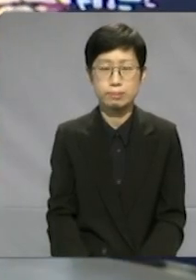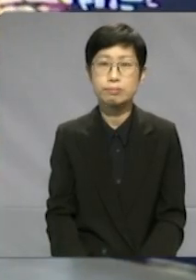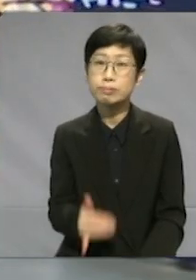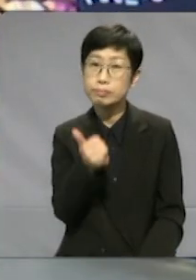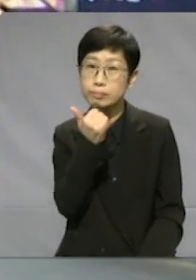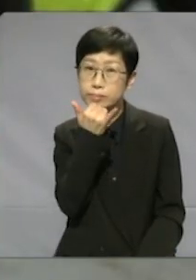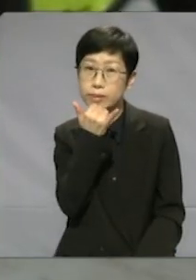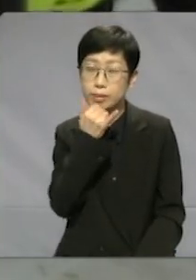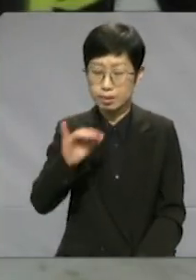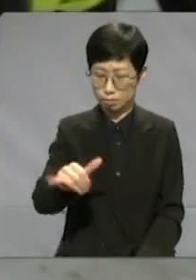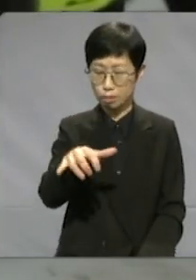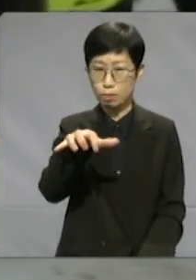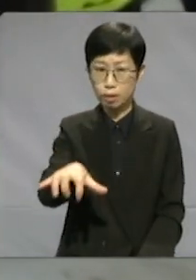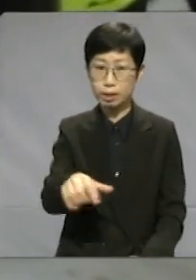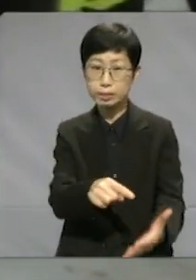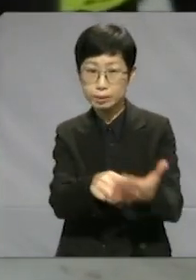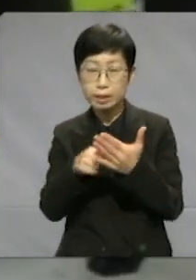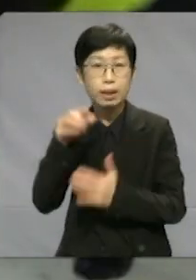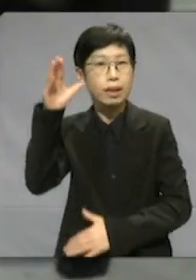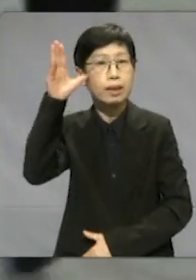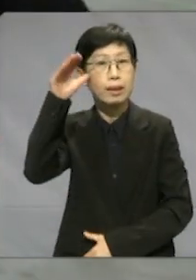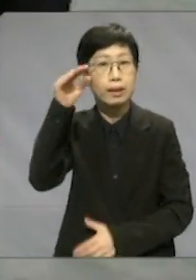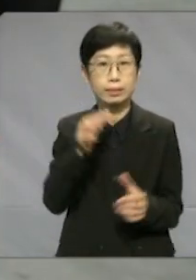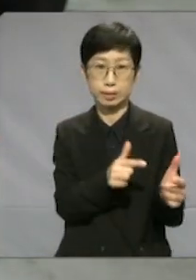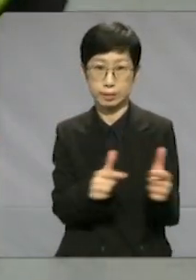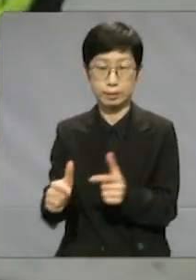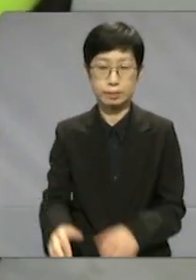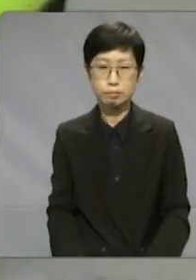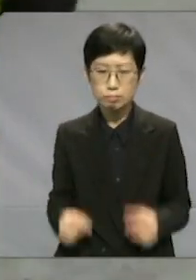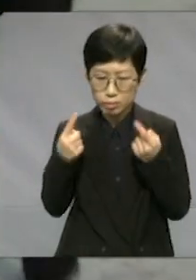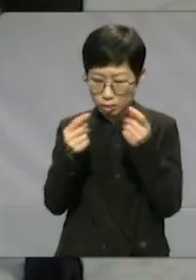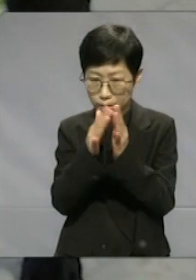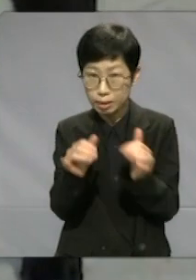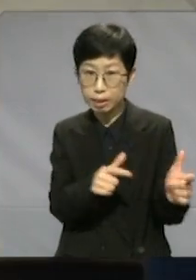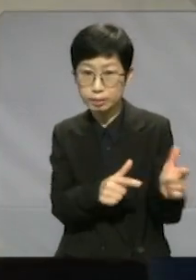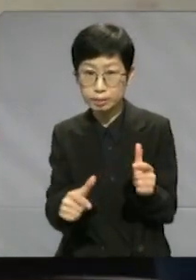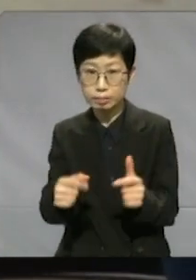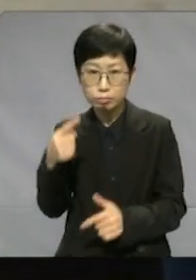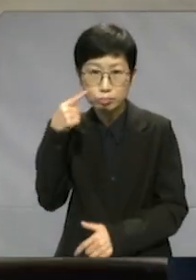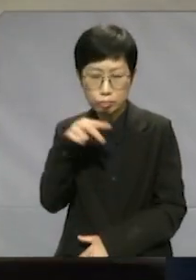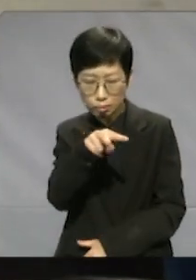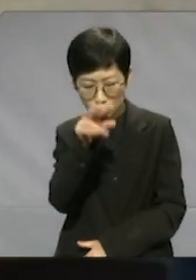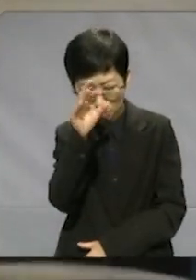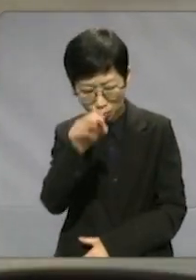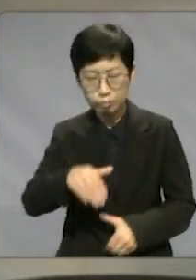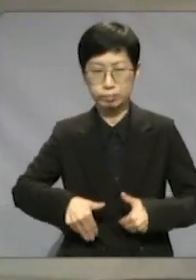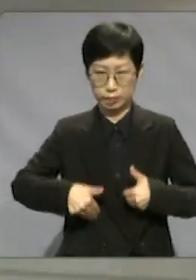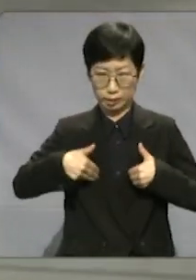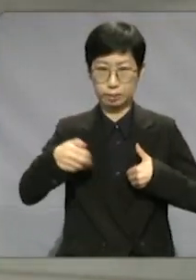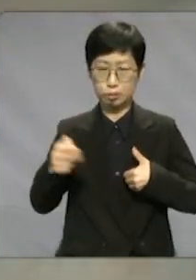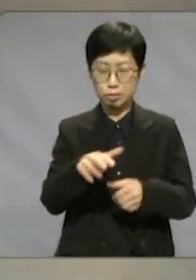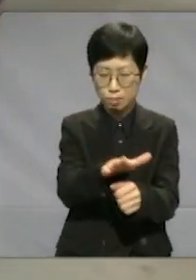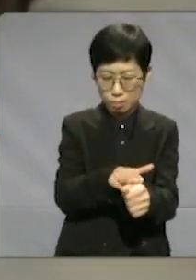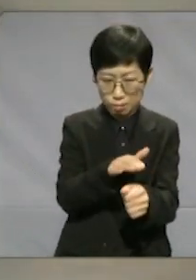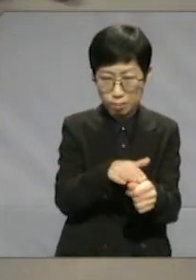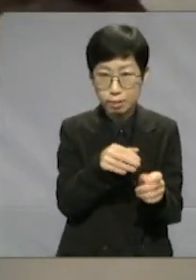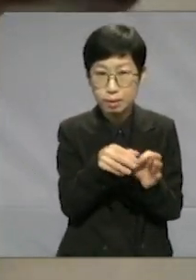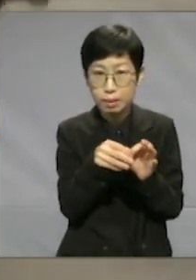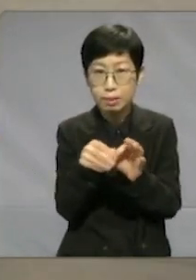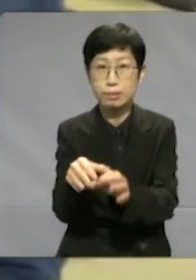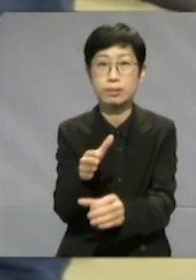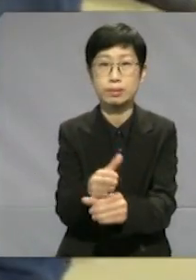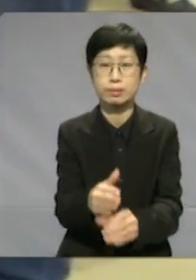독일 베를린 공항에 나타난 강아지들. 여행객들에게선 강아지들을 향한 따뜻한 시선과 손길이 끊이지